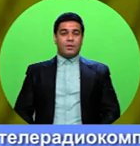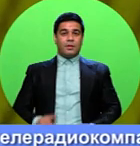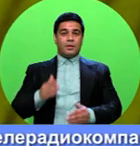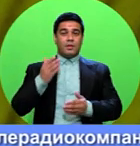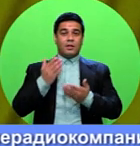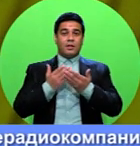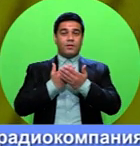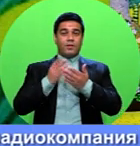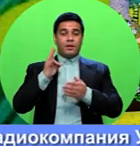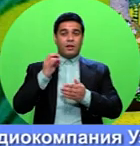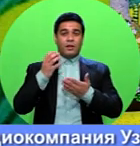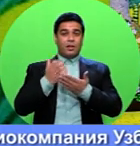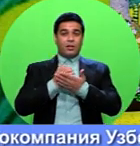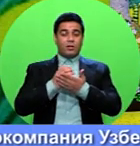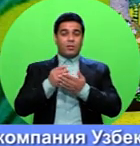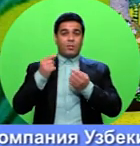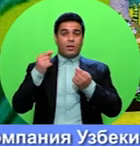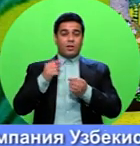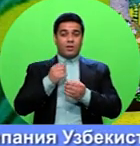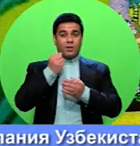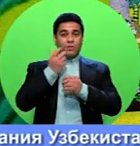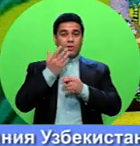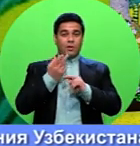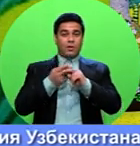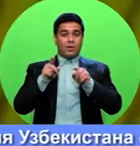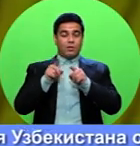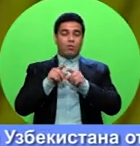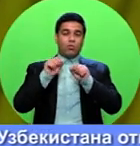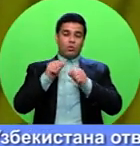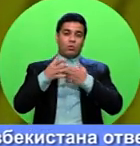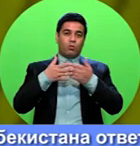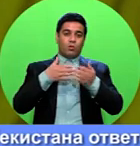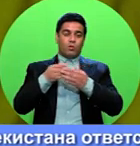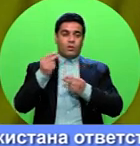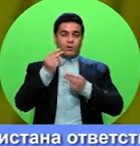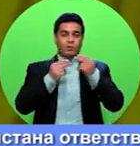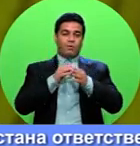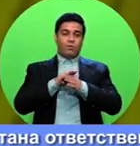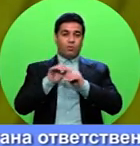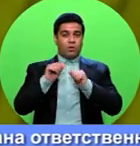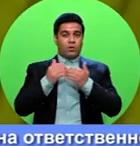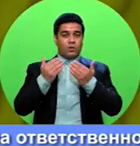Если вы не найдете подходящие лоскуты, вы можете выполнить из бумаги.